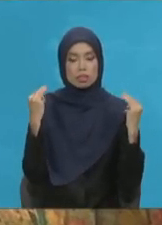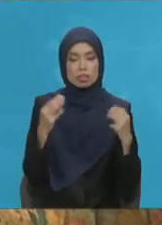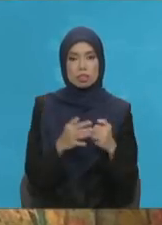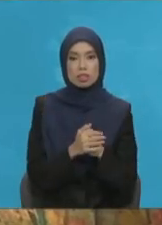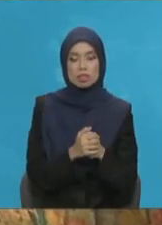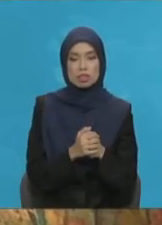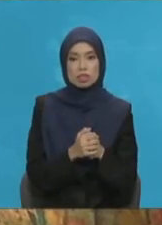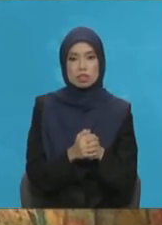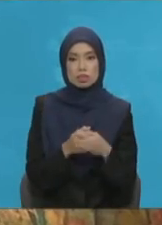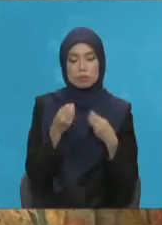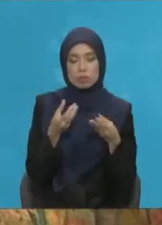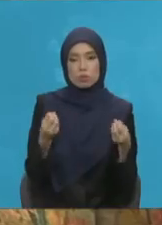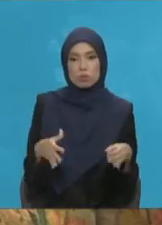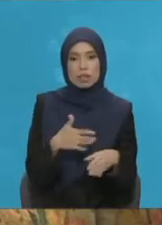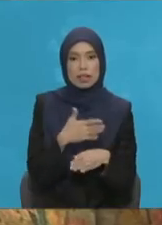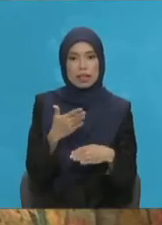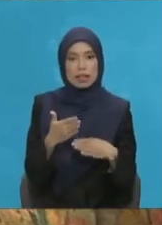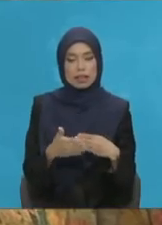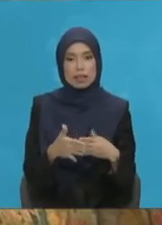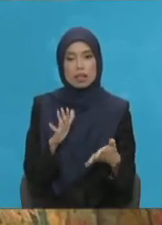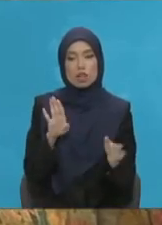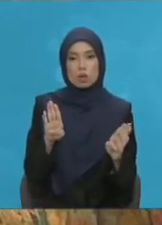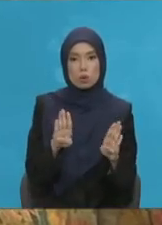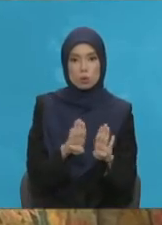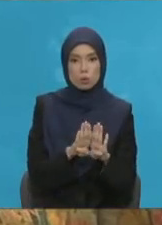majelis ditutup dan seterusnya menjadi